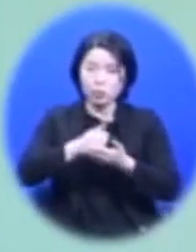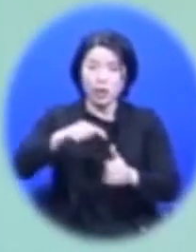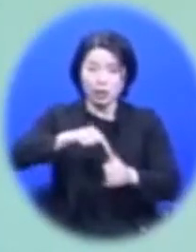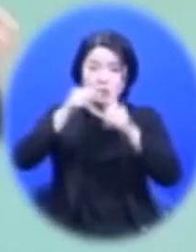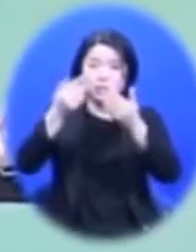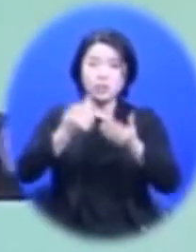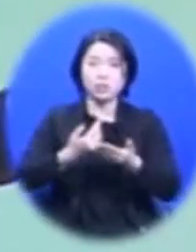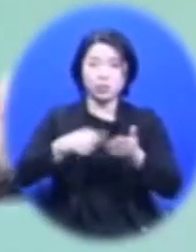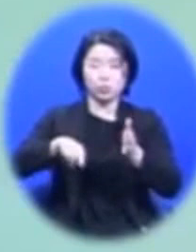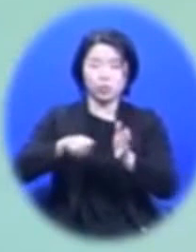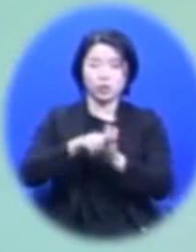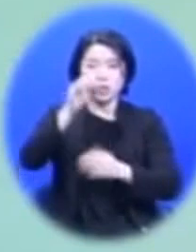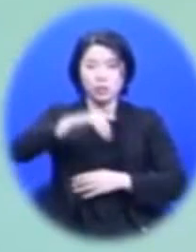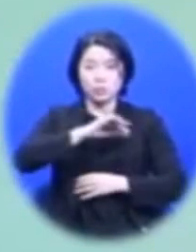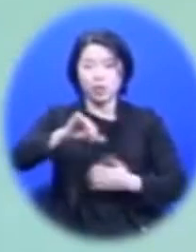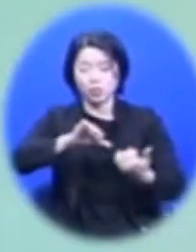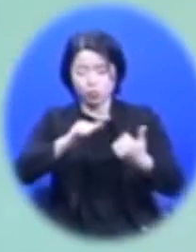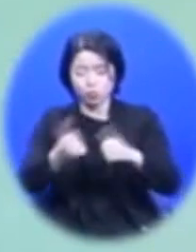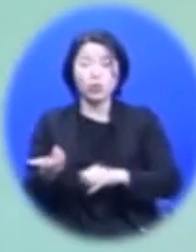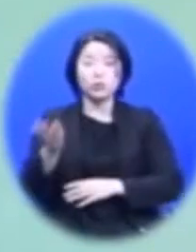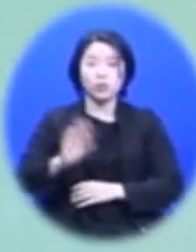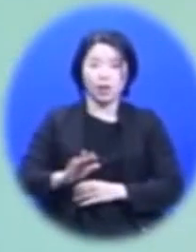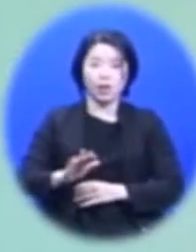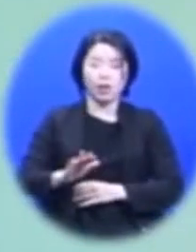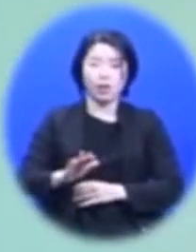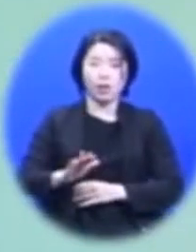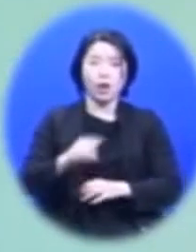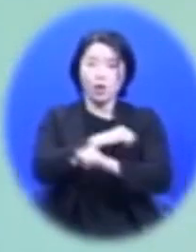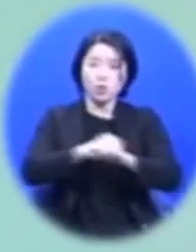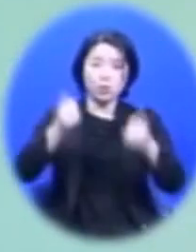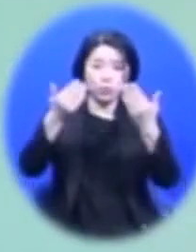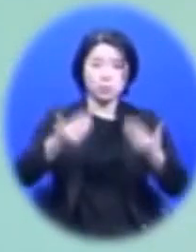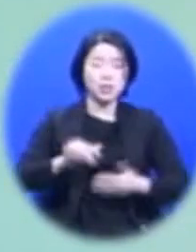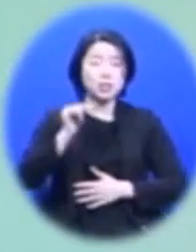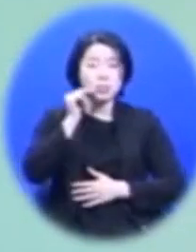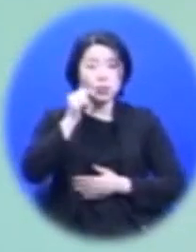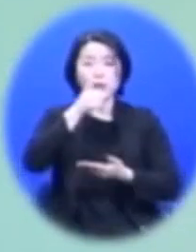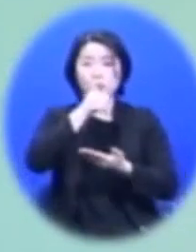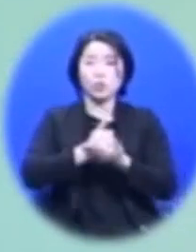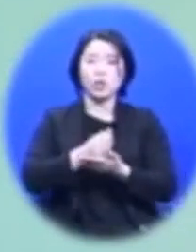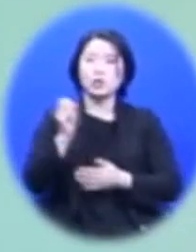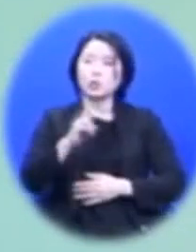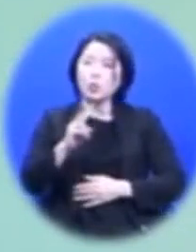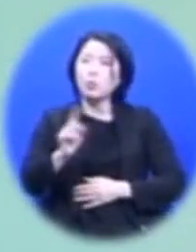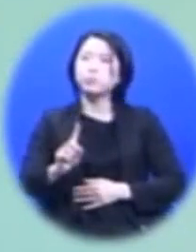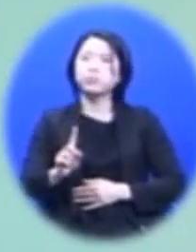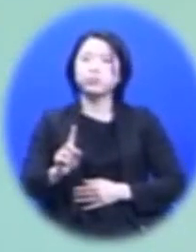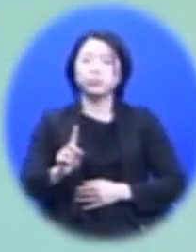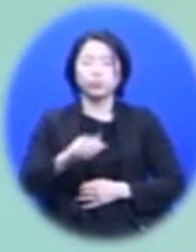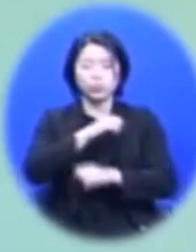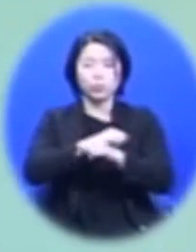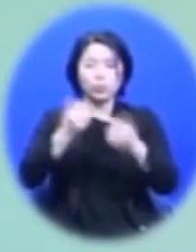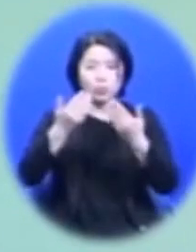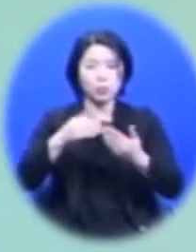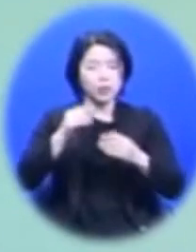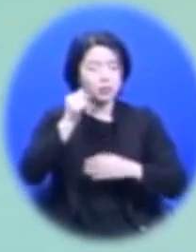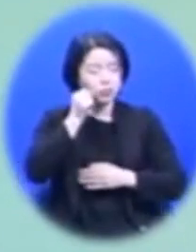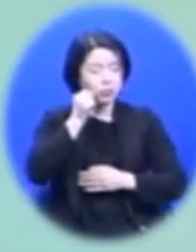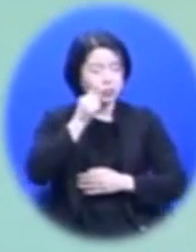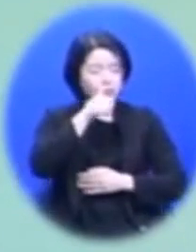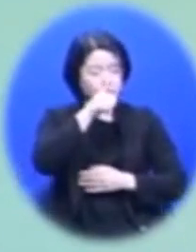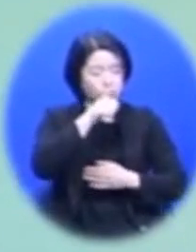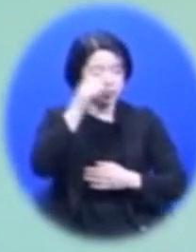건져내시려고 십자가에 죽으셨는데 용서받지 못하는 죄가 또 무슨 용서받지 못할 죄가 있다는